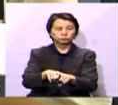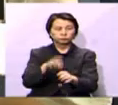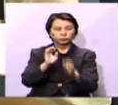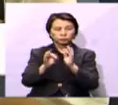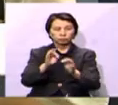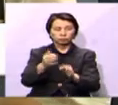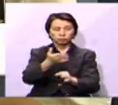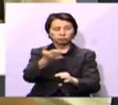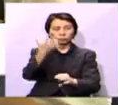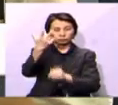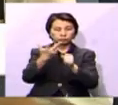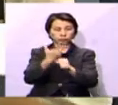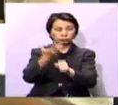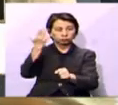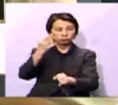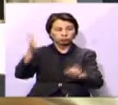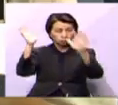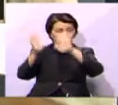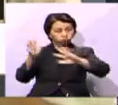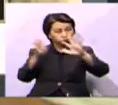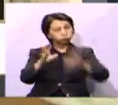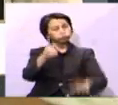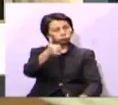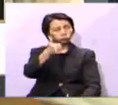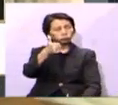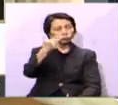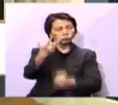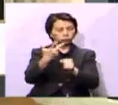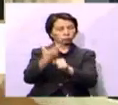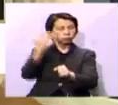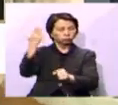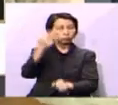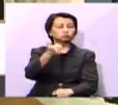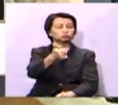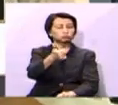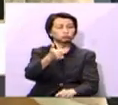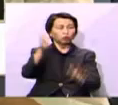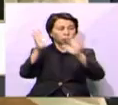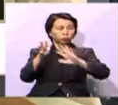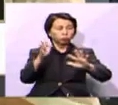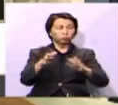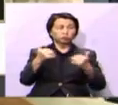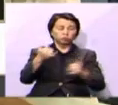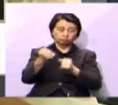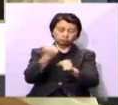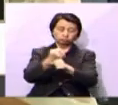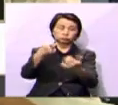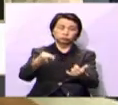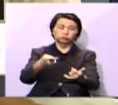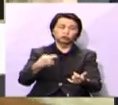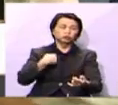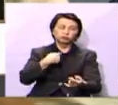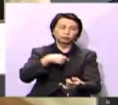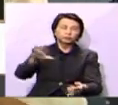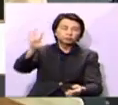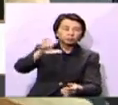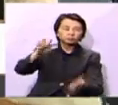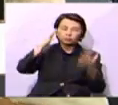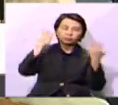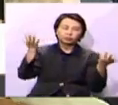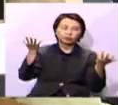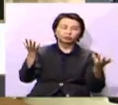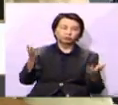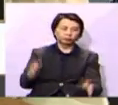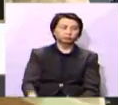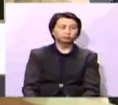If you ask me 3 years ago, the winds were fantastic and so it's very, you can't predict when it's going to be. These days you can't predict